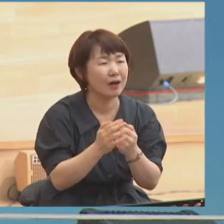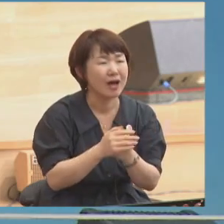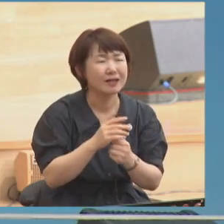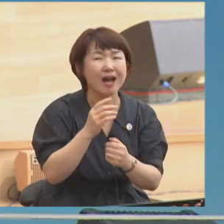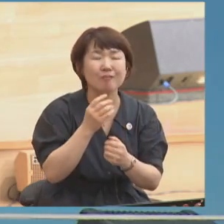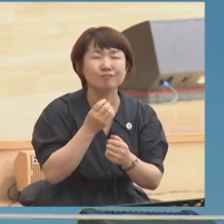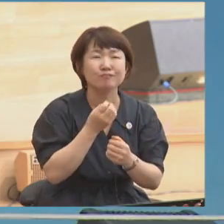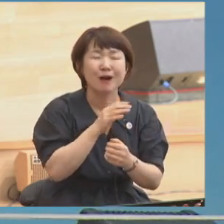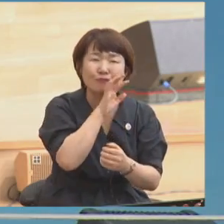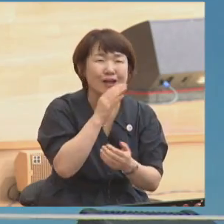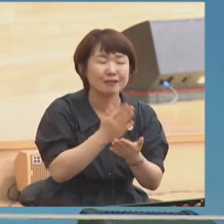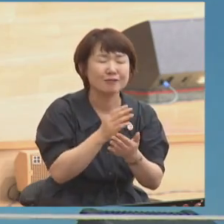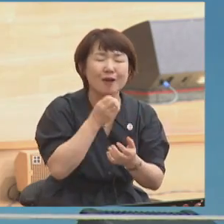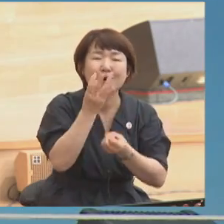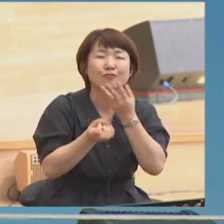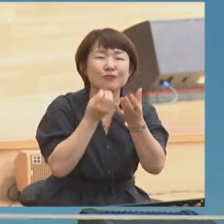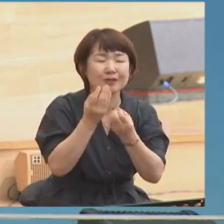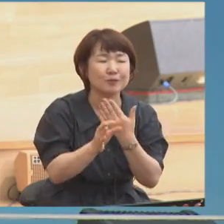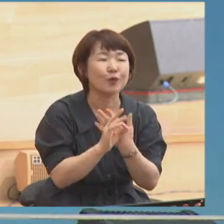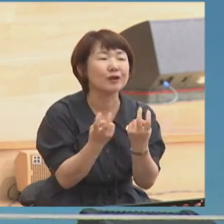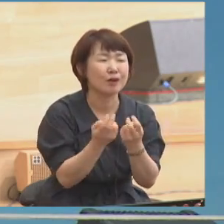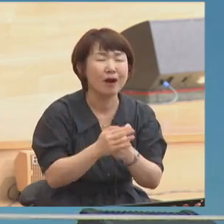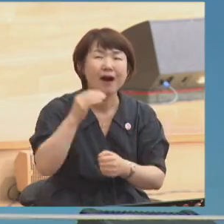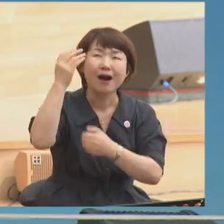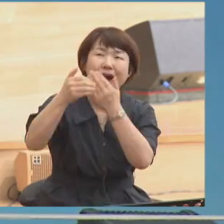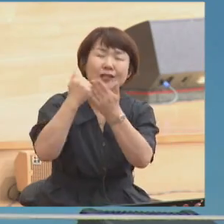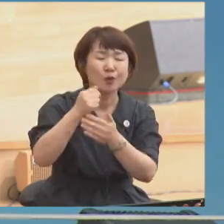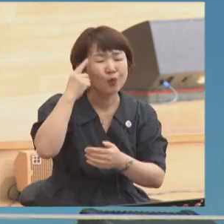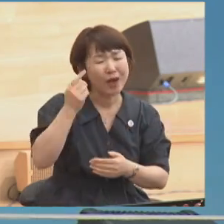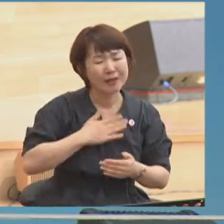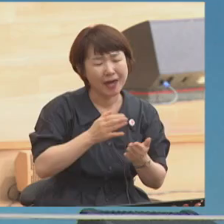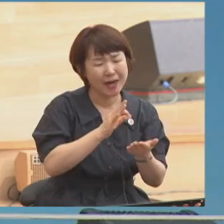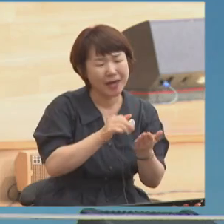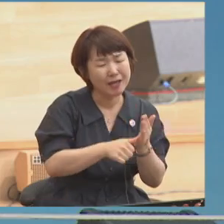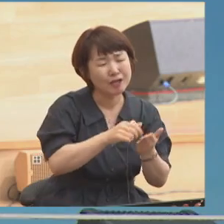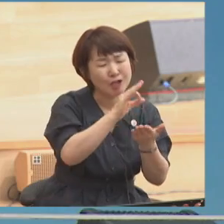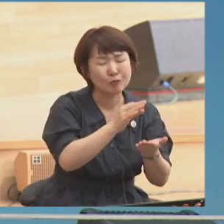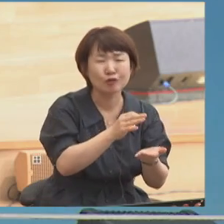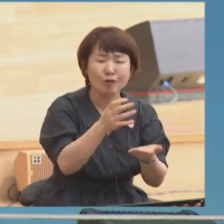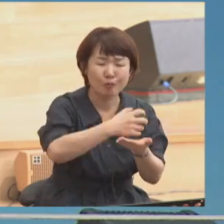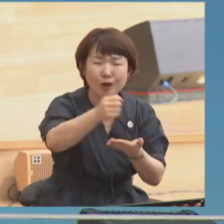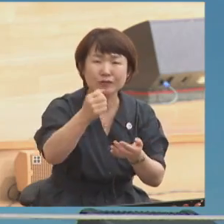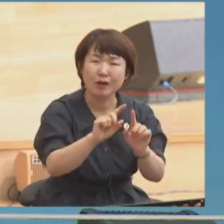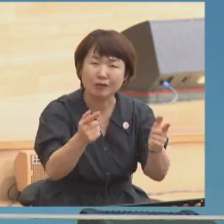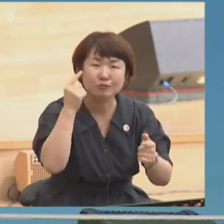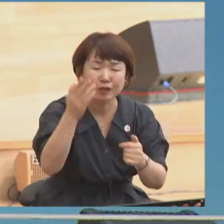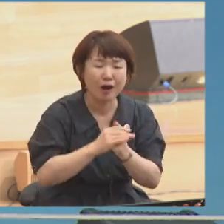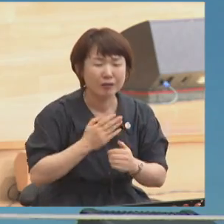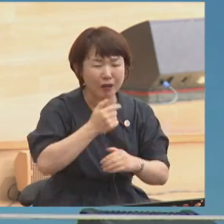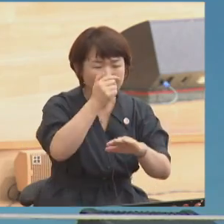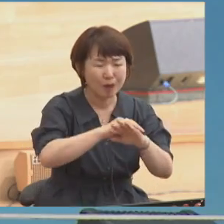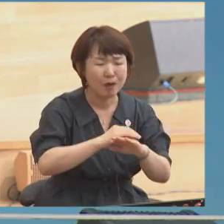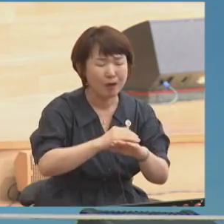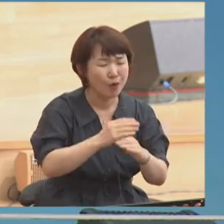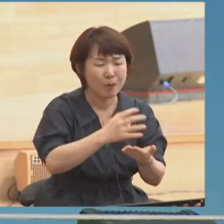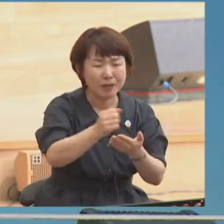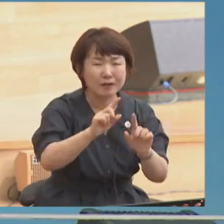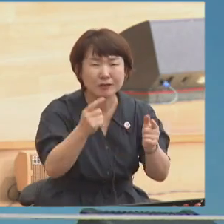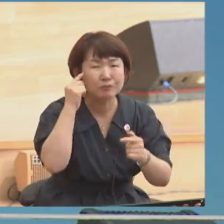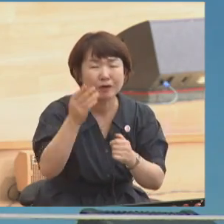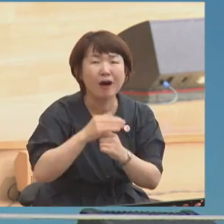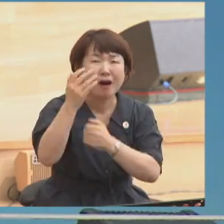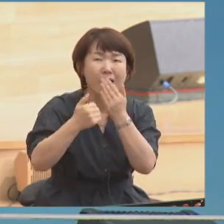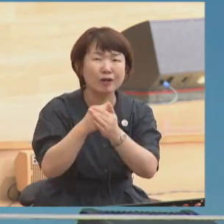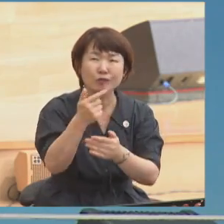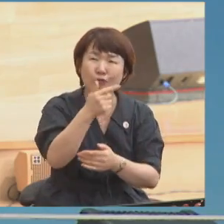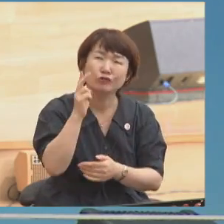토해놨더라면 어땠을까요? 뭐 예를 들면 하나님 왜 나의 재물을 받지 않으셨습니까? 내 예배는 왜 받지 않으셨습니까? 하나님